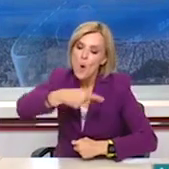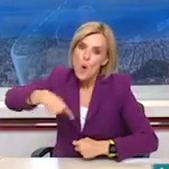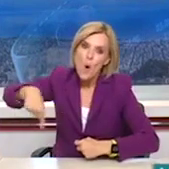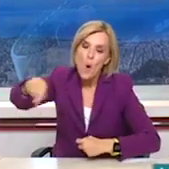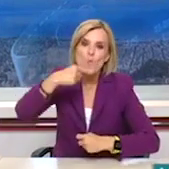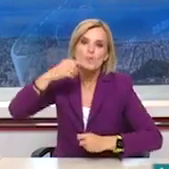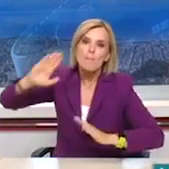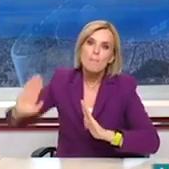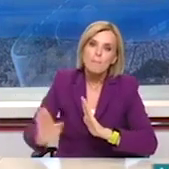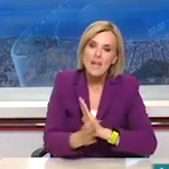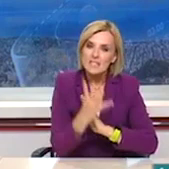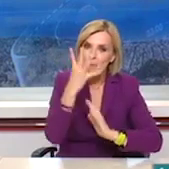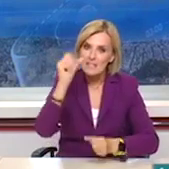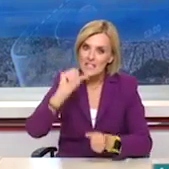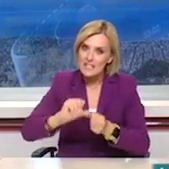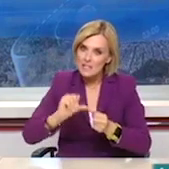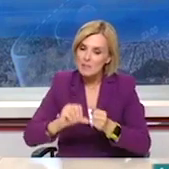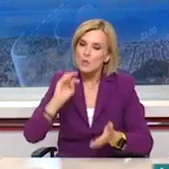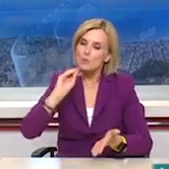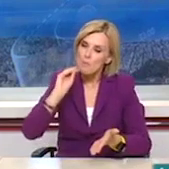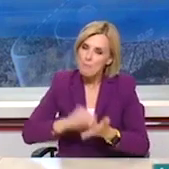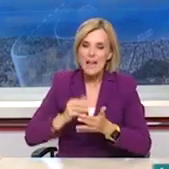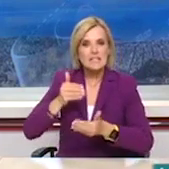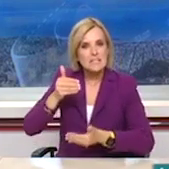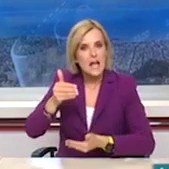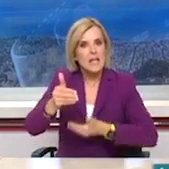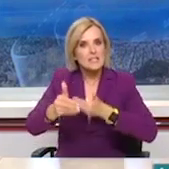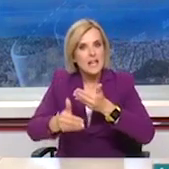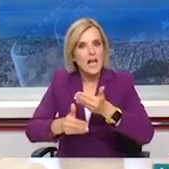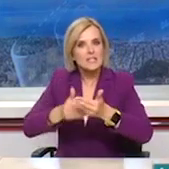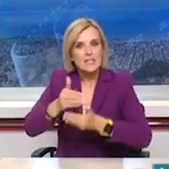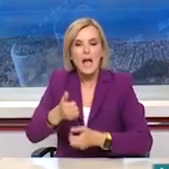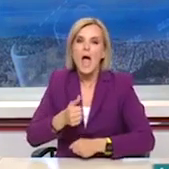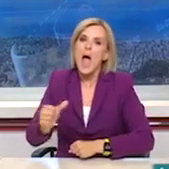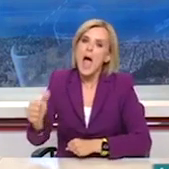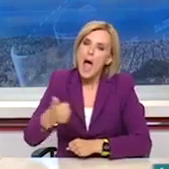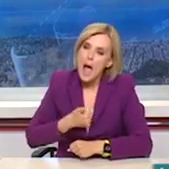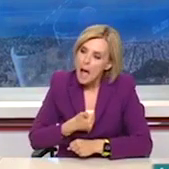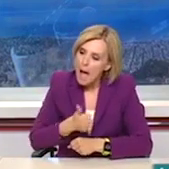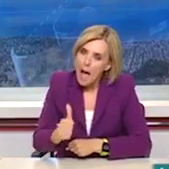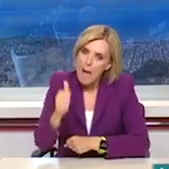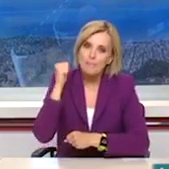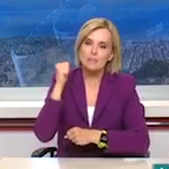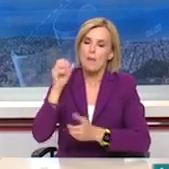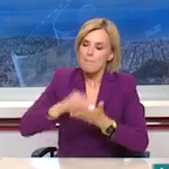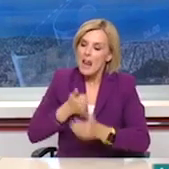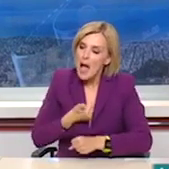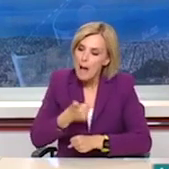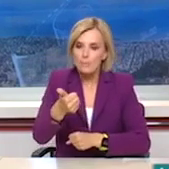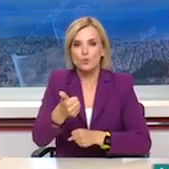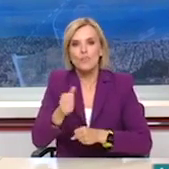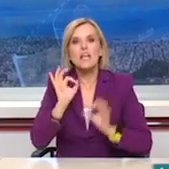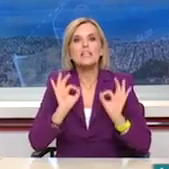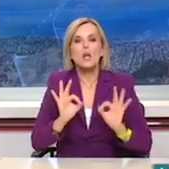μετά, επιστρέφουμε σταδιακά στην κανονικότητα. Η επιστήμη κάνει παγκοσμίως ό,τι μπορεί σε ένα εξαντλητικό αγώνα δρόμου, να βρει